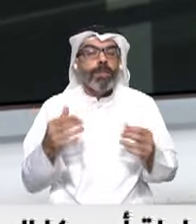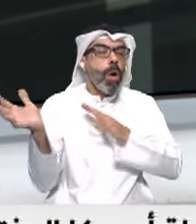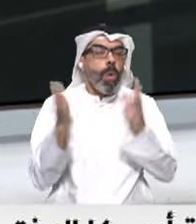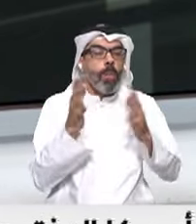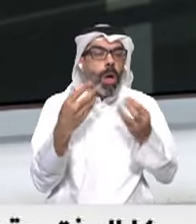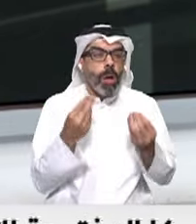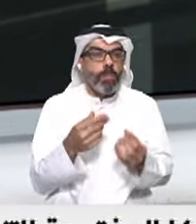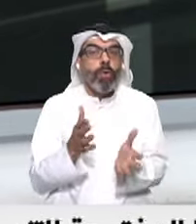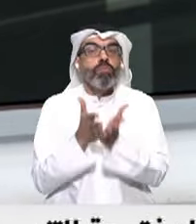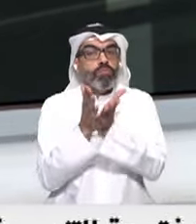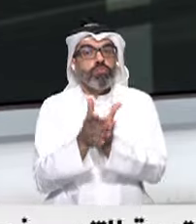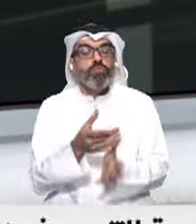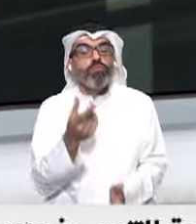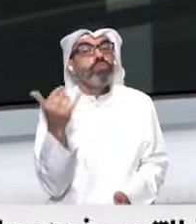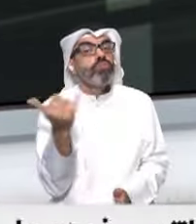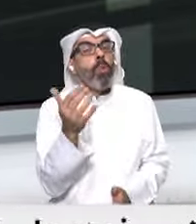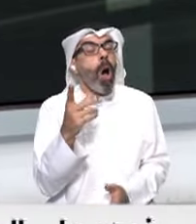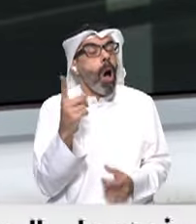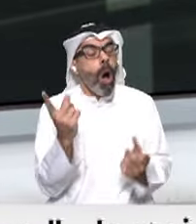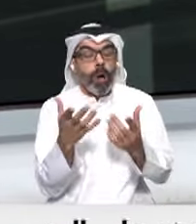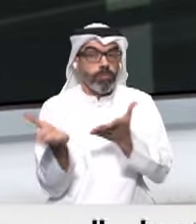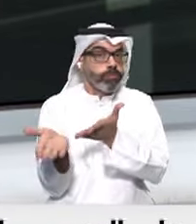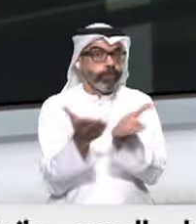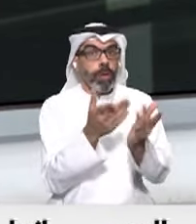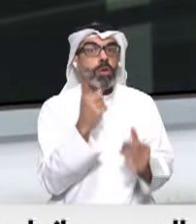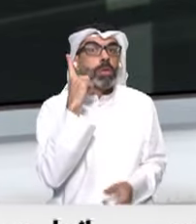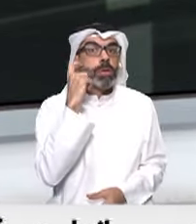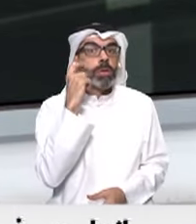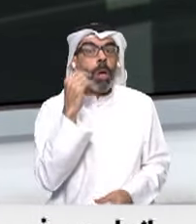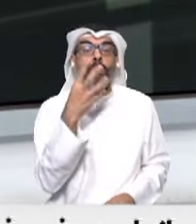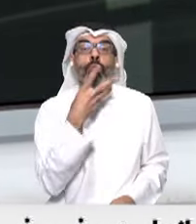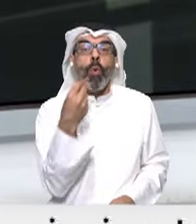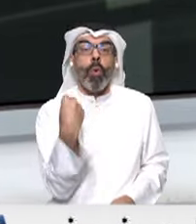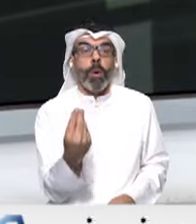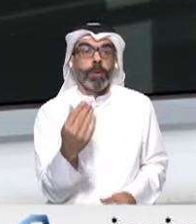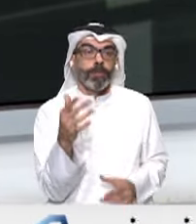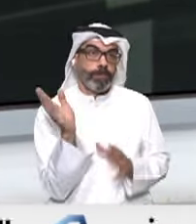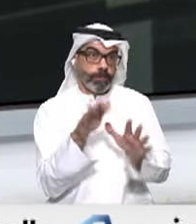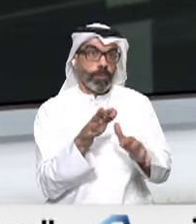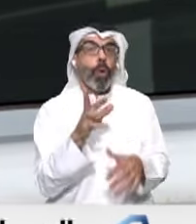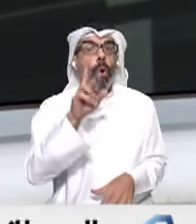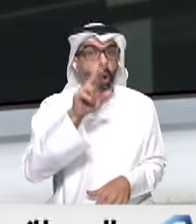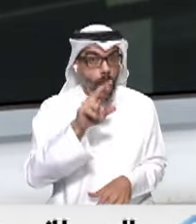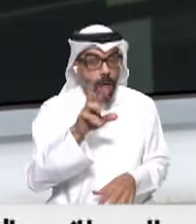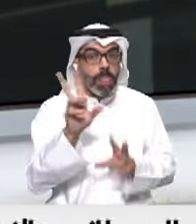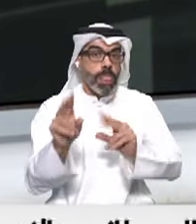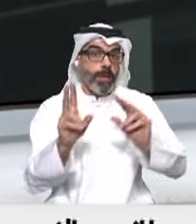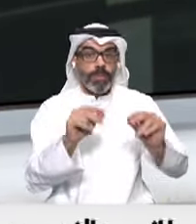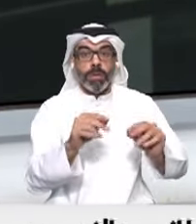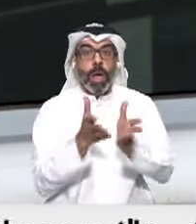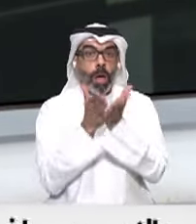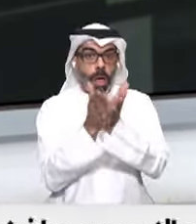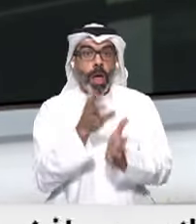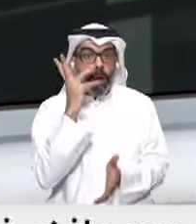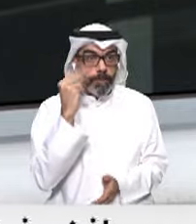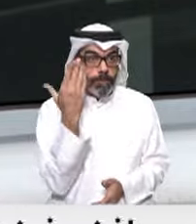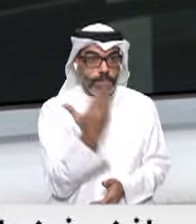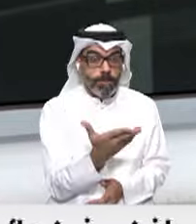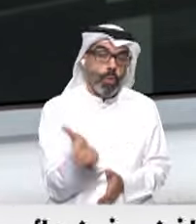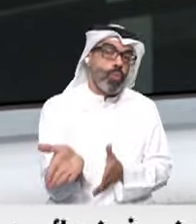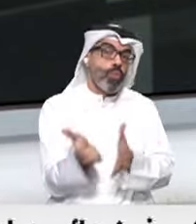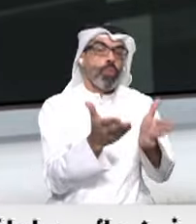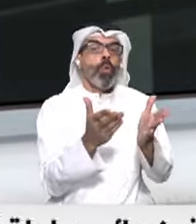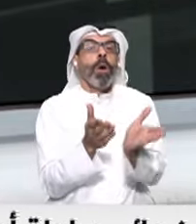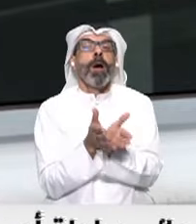بينزل البحر الجو مناسب في يوم السبت من 8 الى 28 وايضا مناسب البحر في يوم الاحد من 6 الى 22 الهواء راح يكون خفيف السرعه